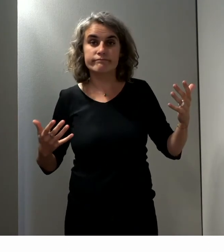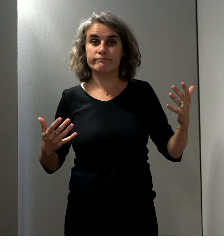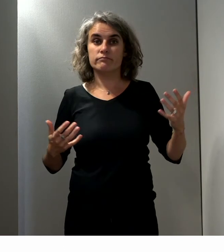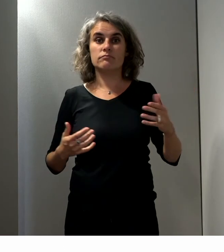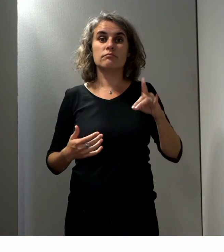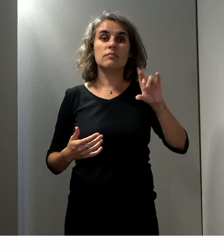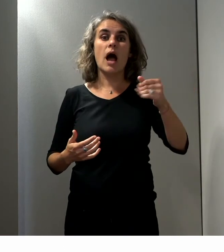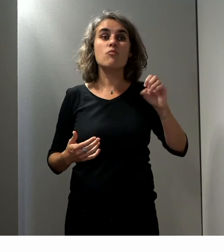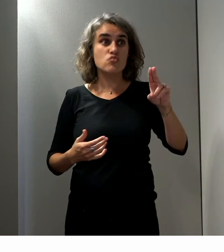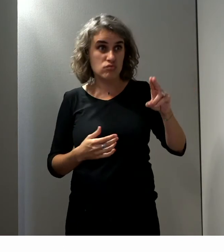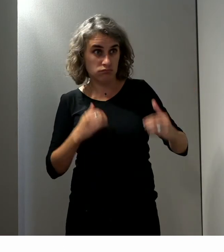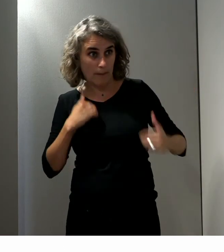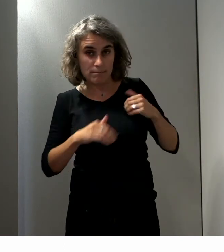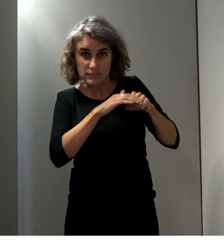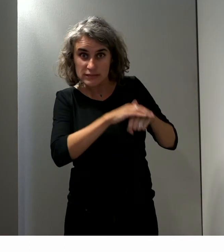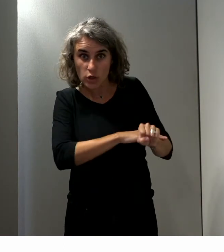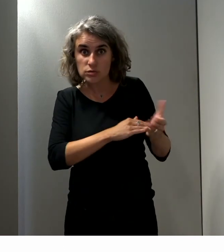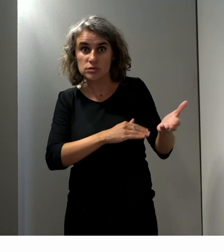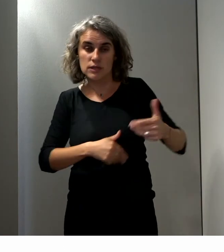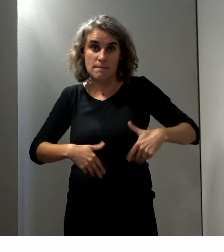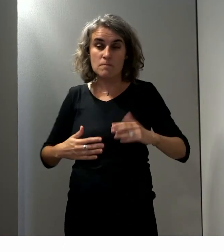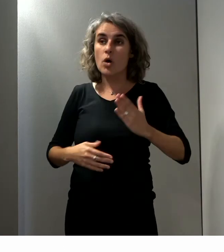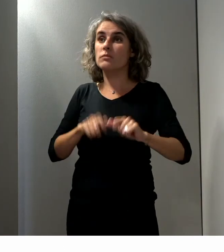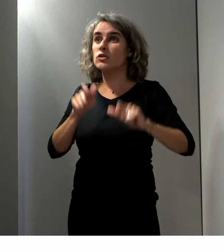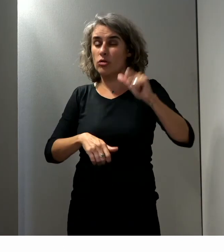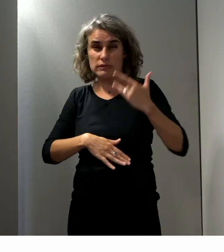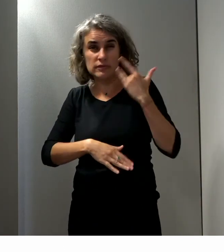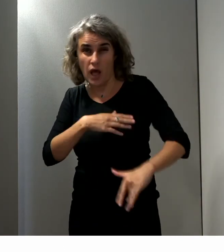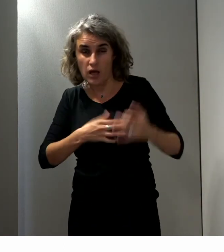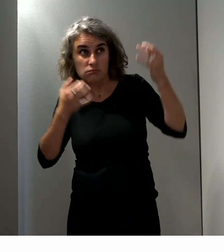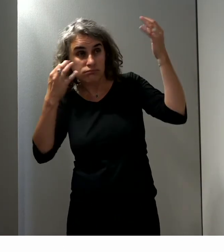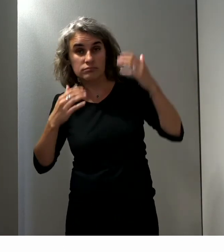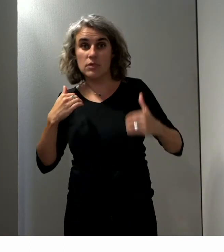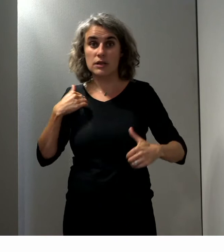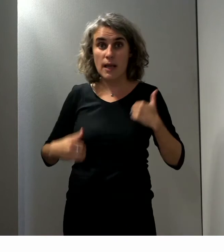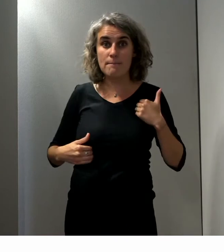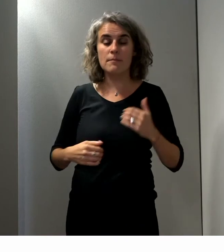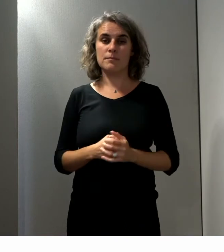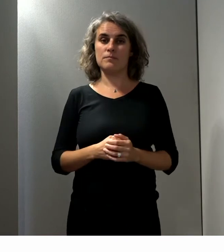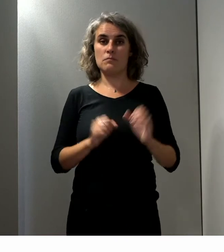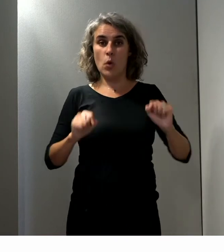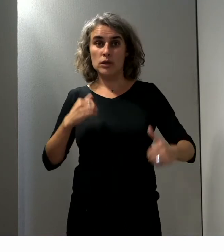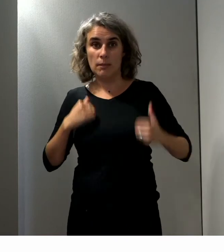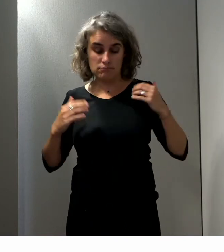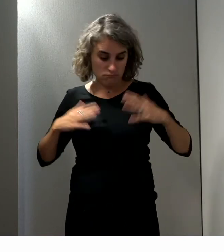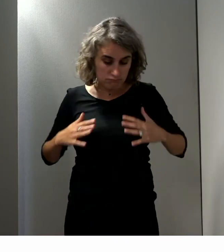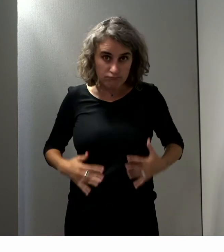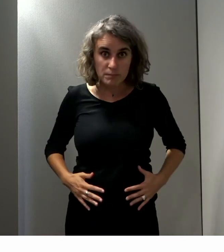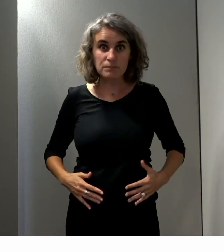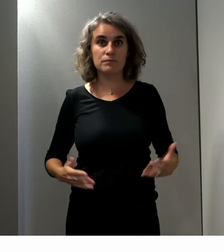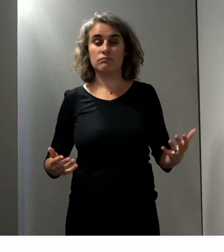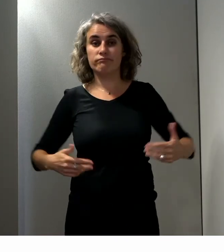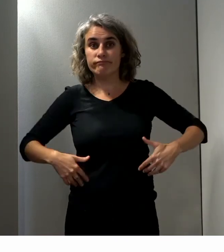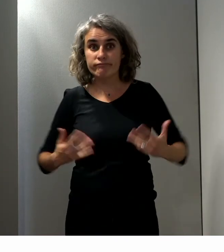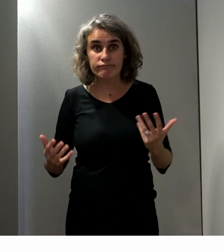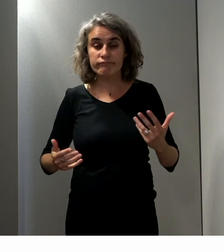Un mou, c'est différent, c'est de naissance. D'autres, ça va arriver plus tard dans leur vie. On peut avoir un handicap moteur,